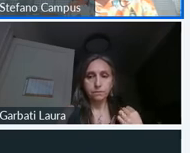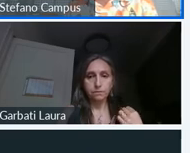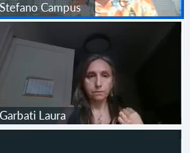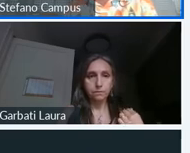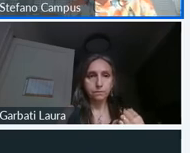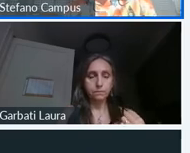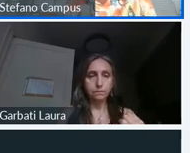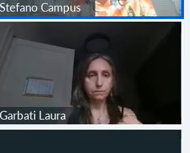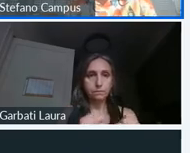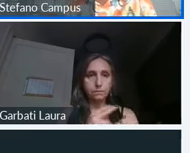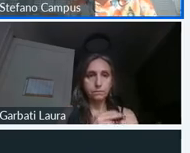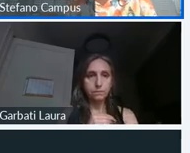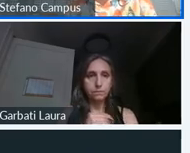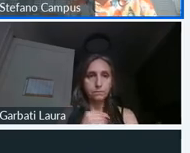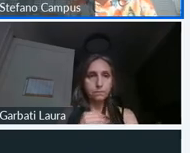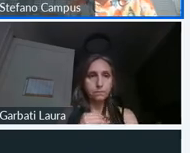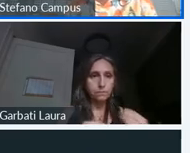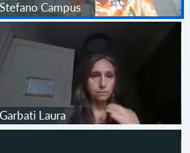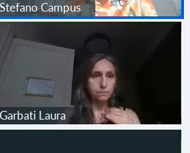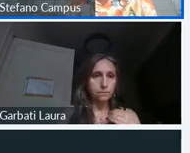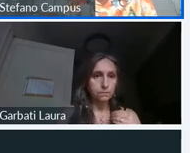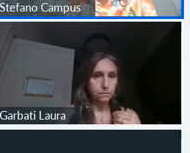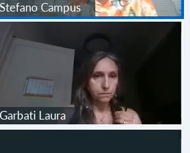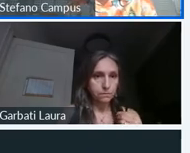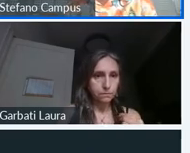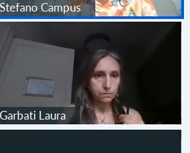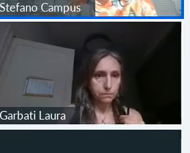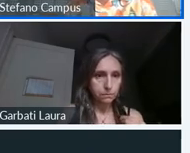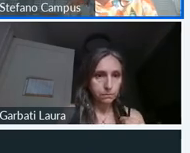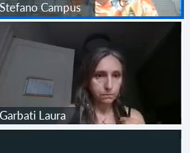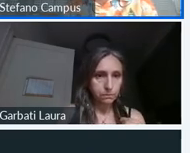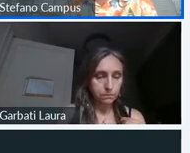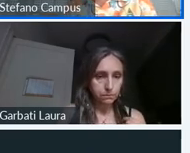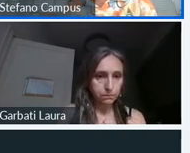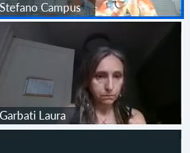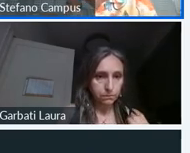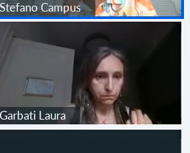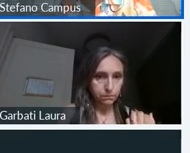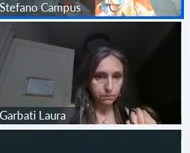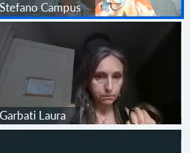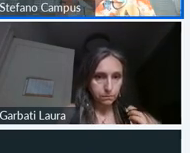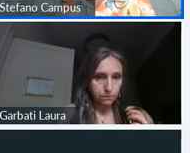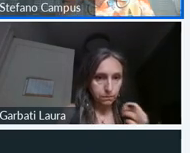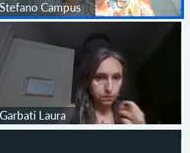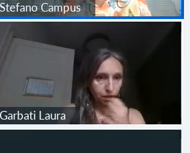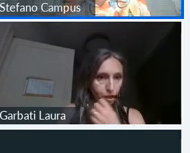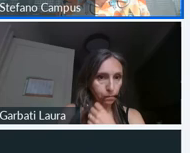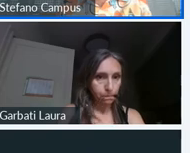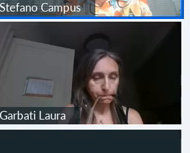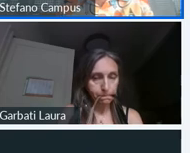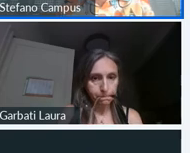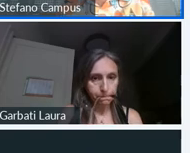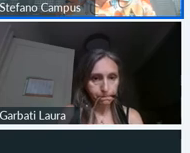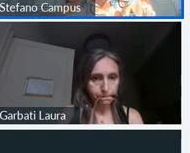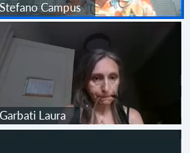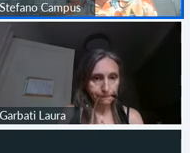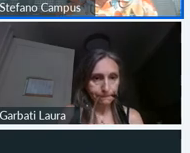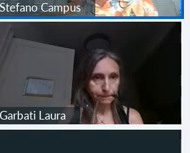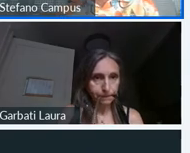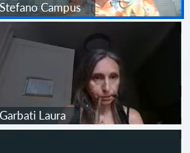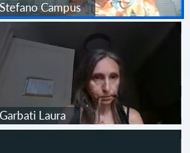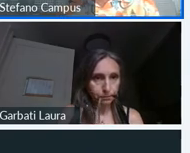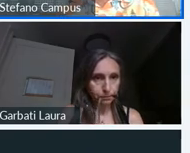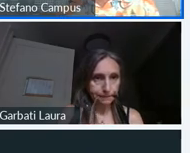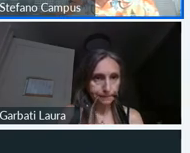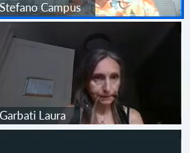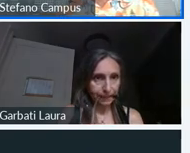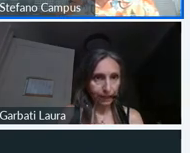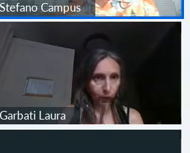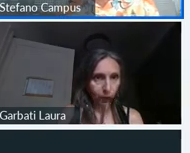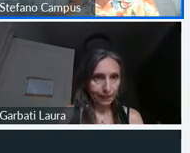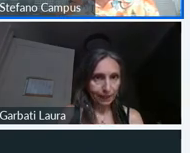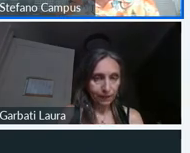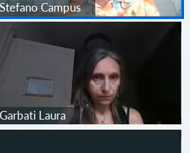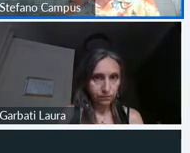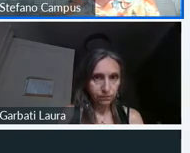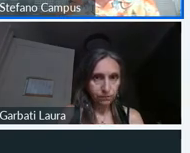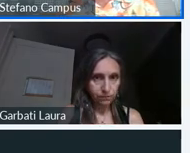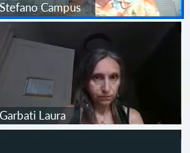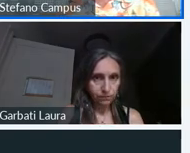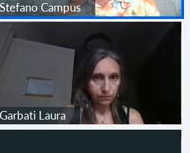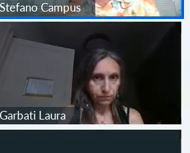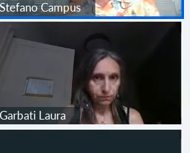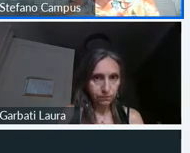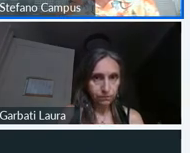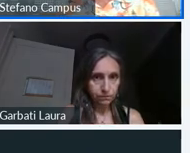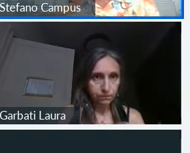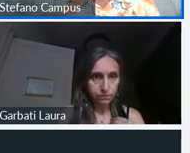del DB topografico e che contiene geometria per geometria, quindi feature per feature, il valore del minimo e